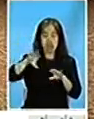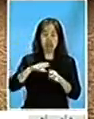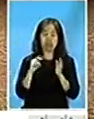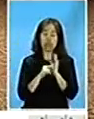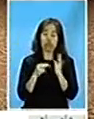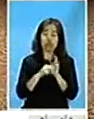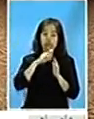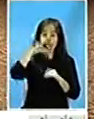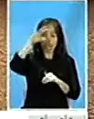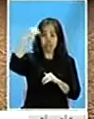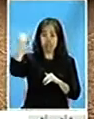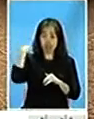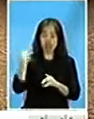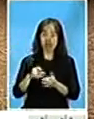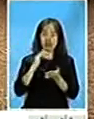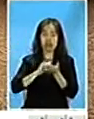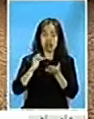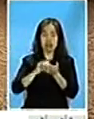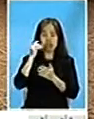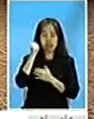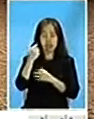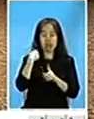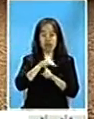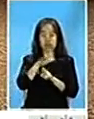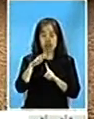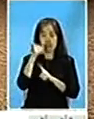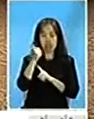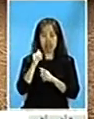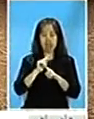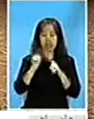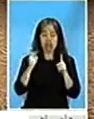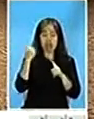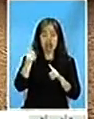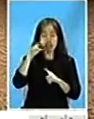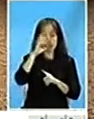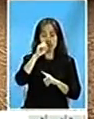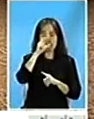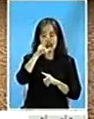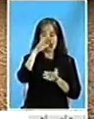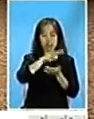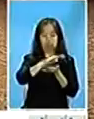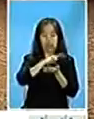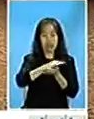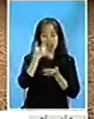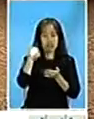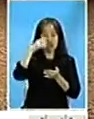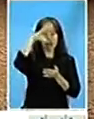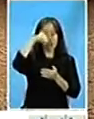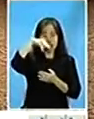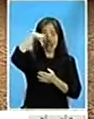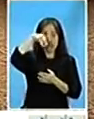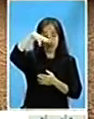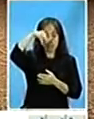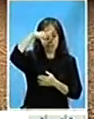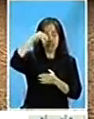ถ้ามีไฟฟ้าใช้ก็ถึงจะมีหรือว่ามี Wi-Fi มีอินเทอร์เน็ตได้93โรงเรียนไฟฟ้าติดดับๆนะคะไ